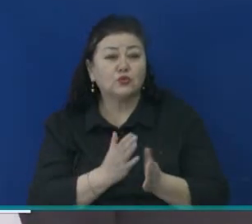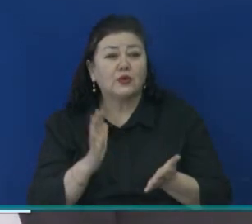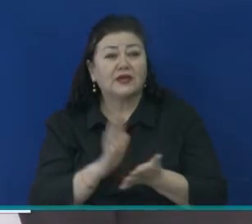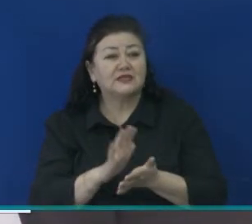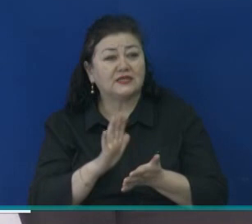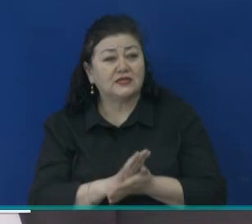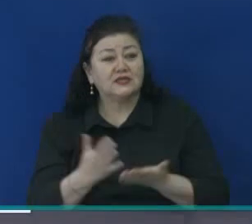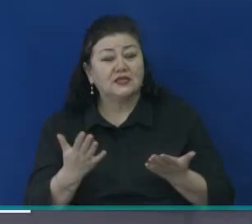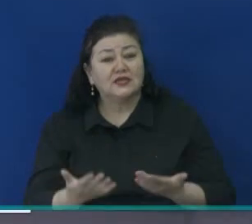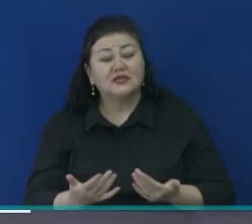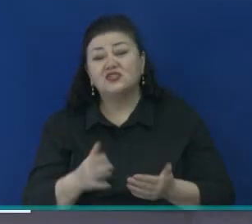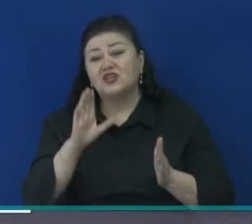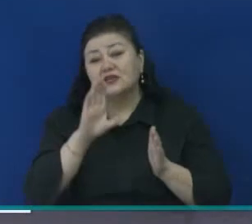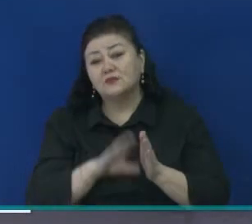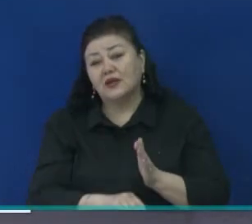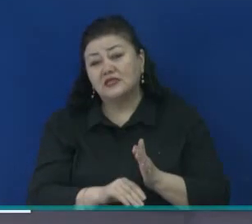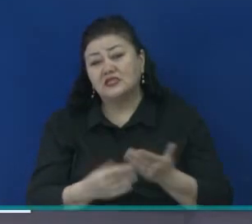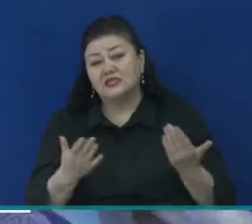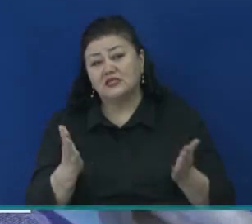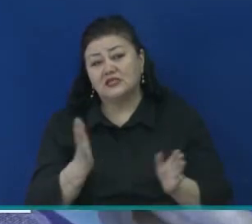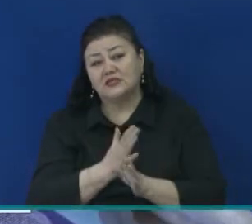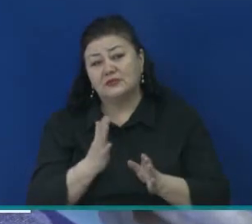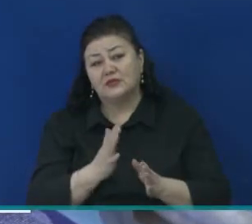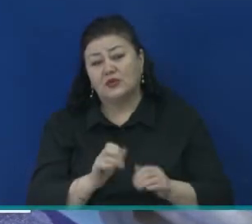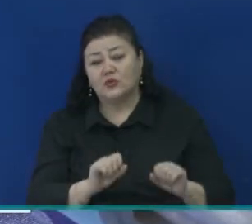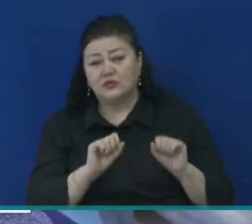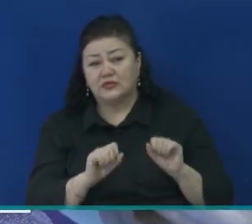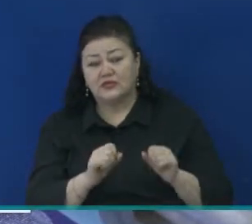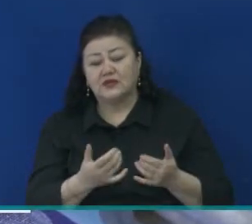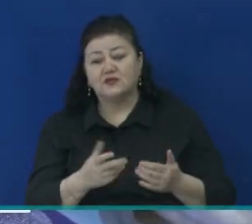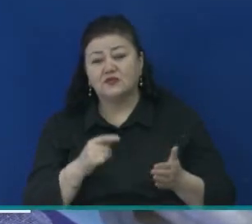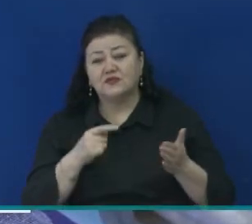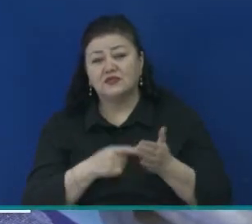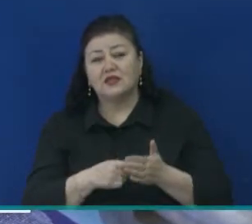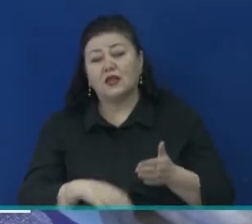кәсіпорындар ауаны ластау деңгейін төмендетуді жоспарлап отыр.